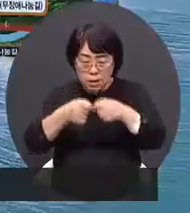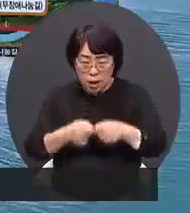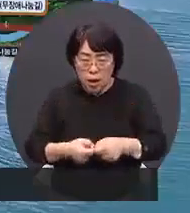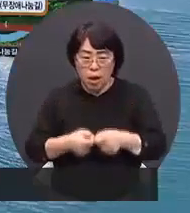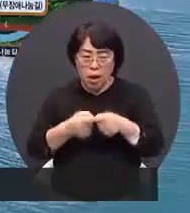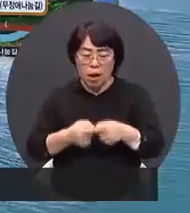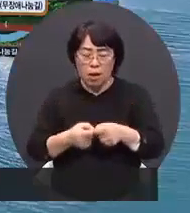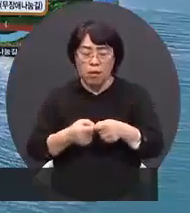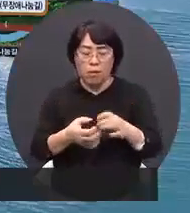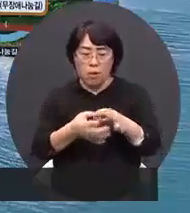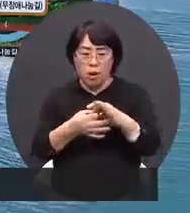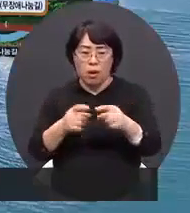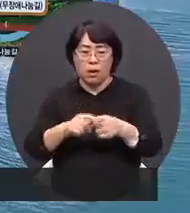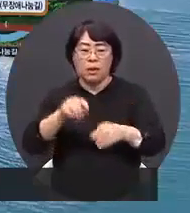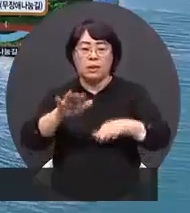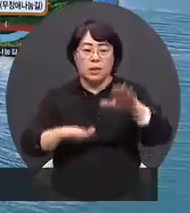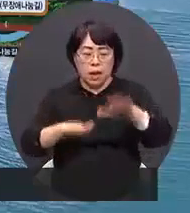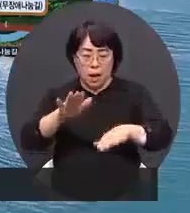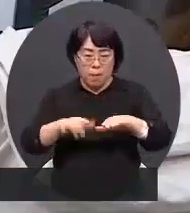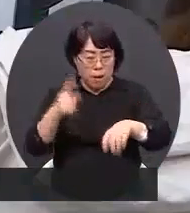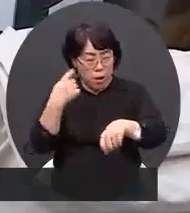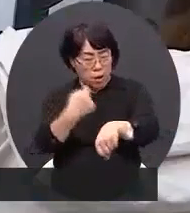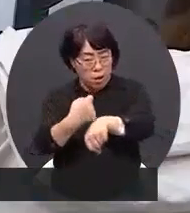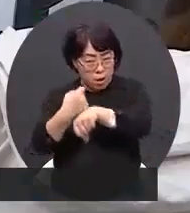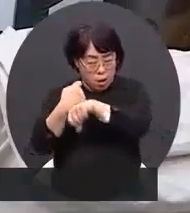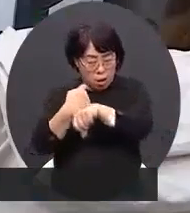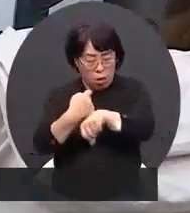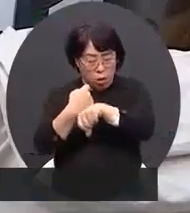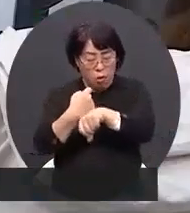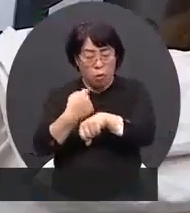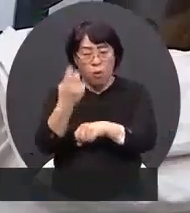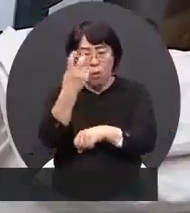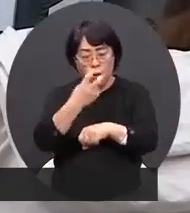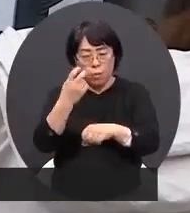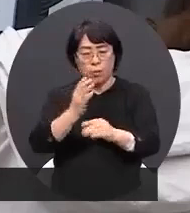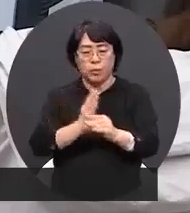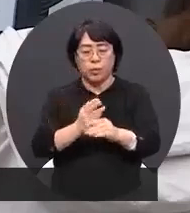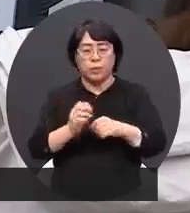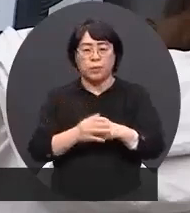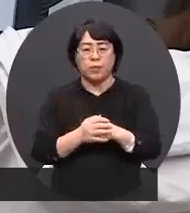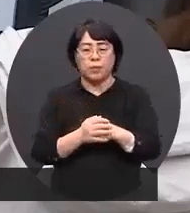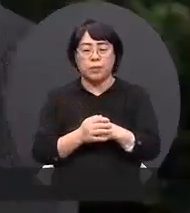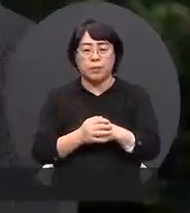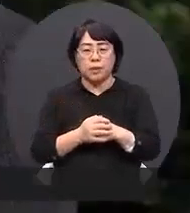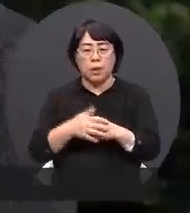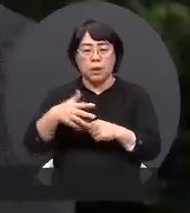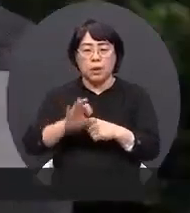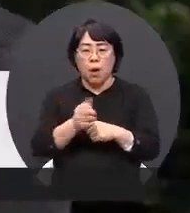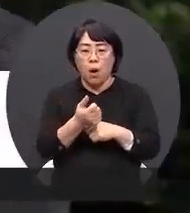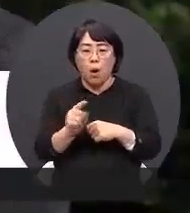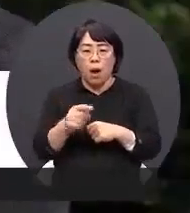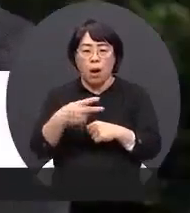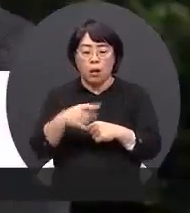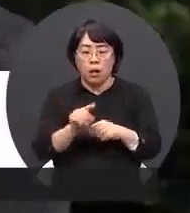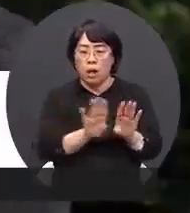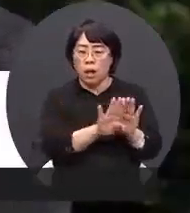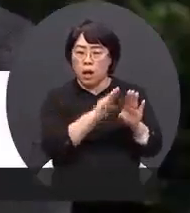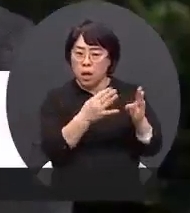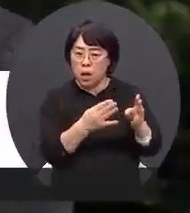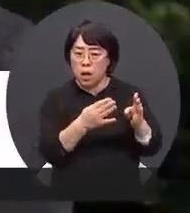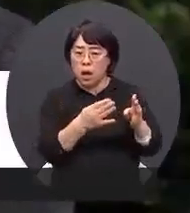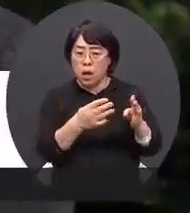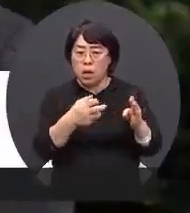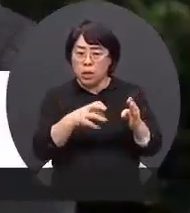시점에 맞추어 차별화 전략을 위한 연구용역 또 검토하고 있습니다 청와대의 대방 팀